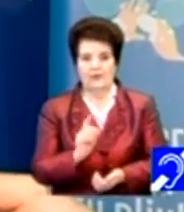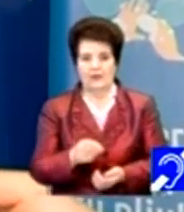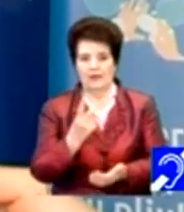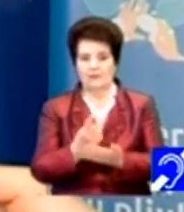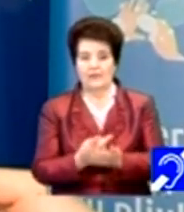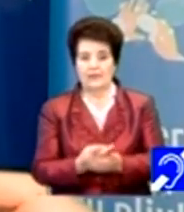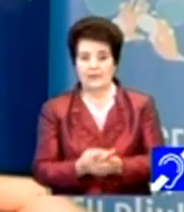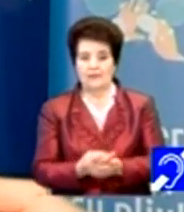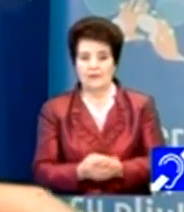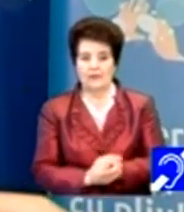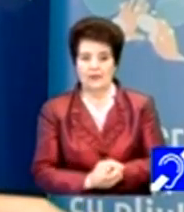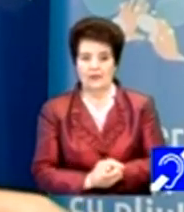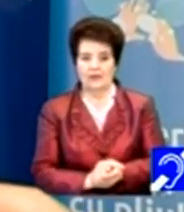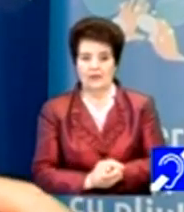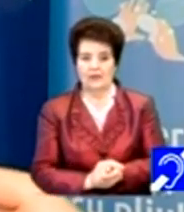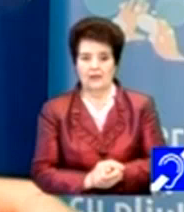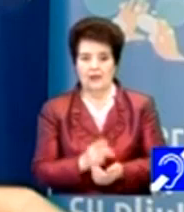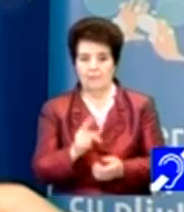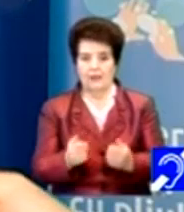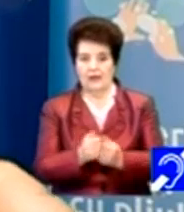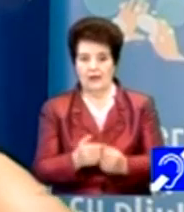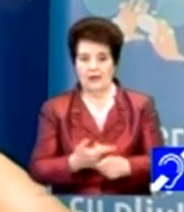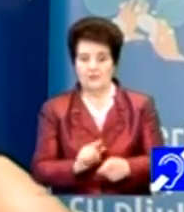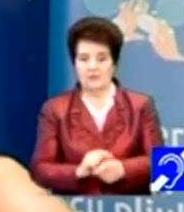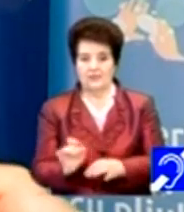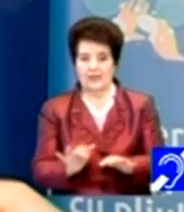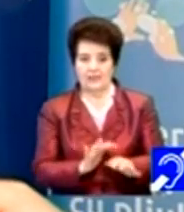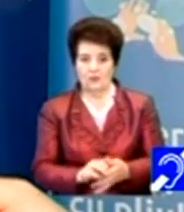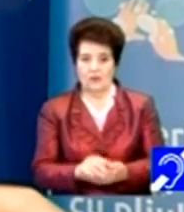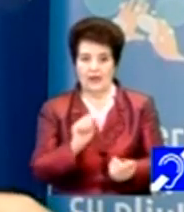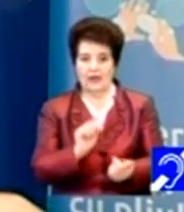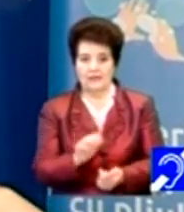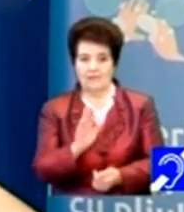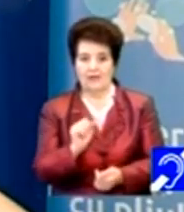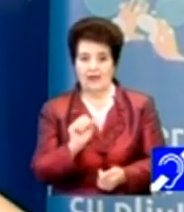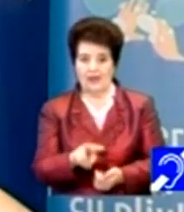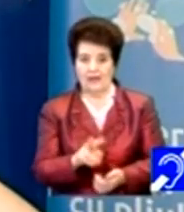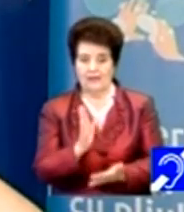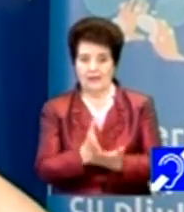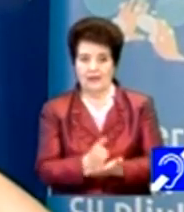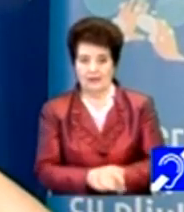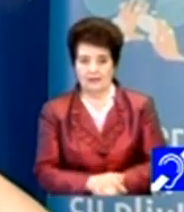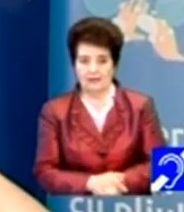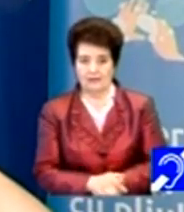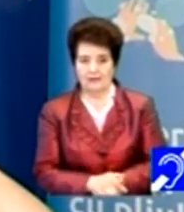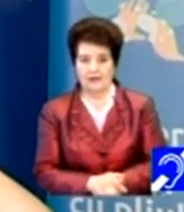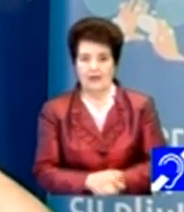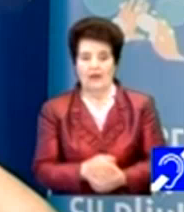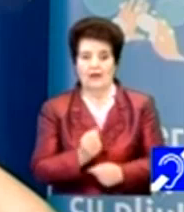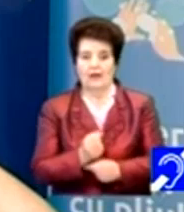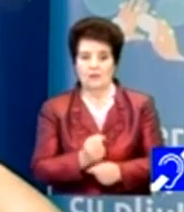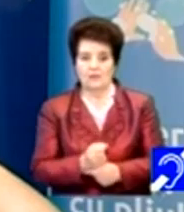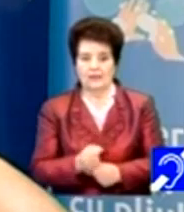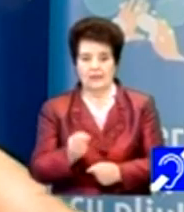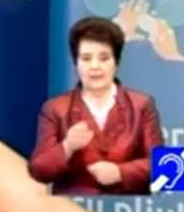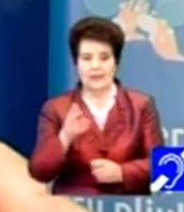vedere că pe lângă această acțiune antivirală directă cauzată de pildă de